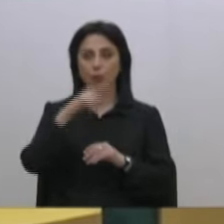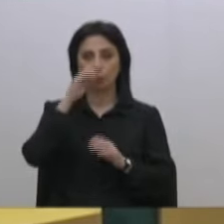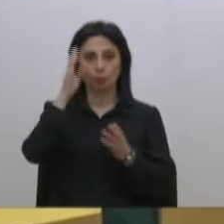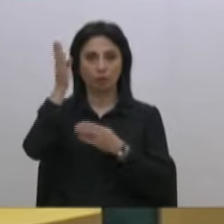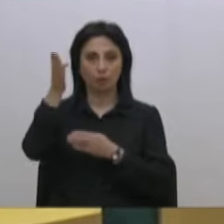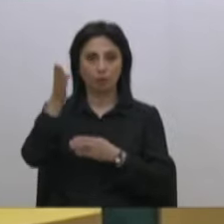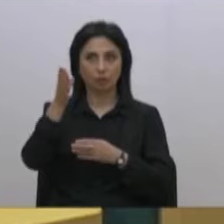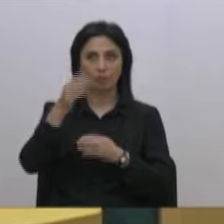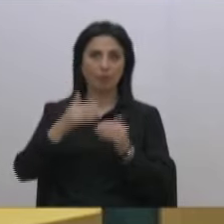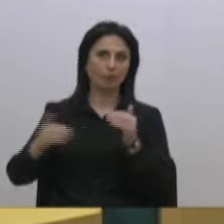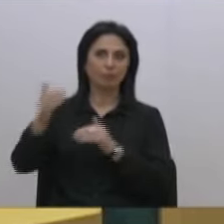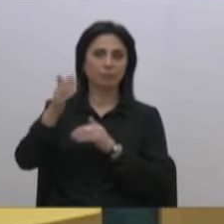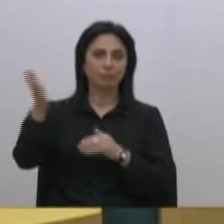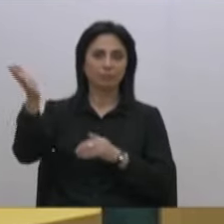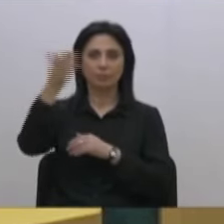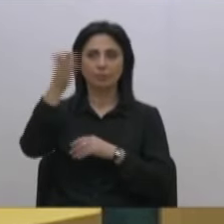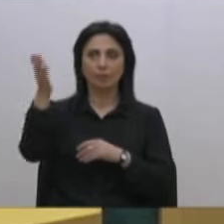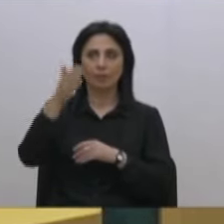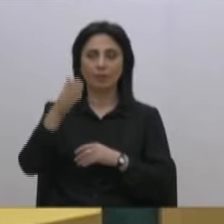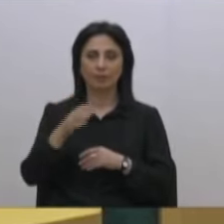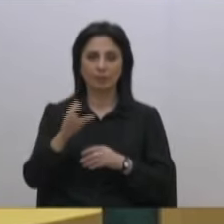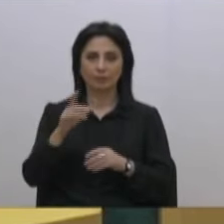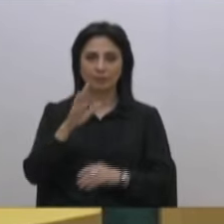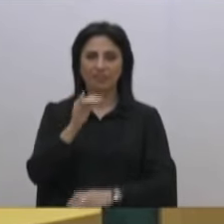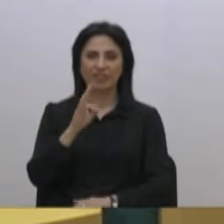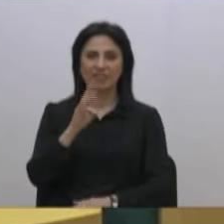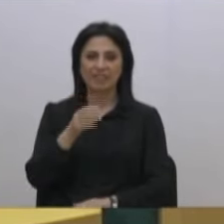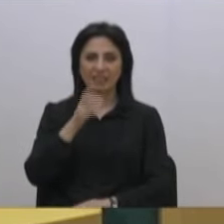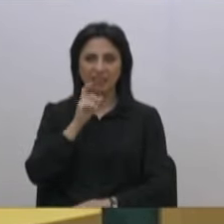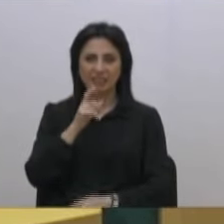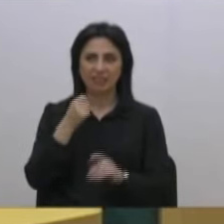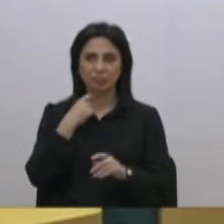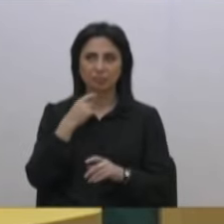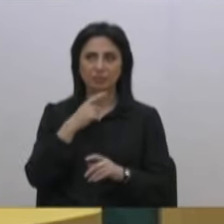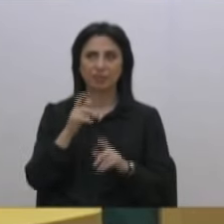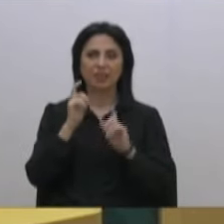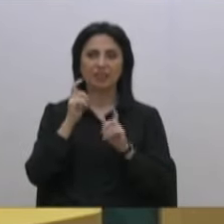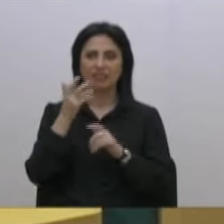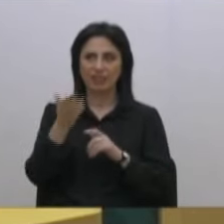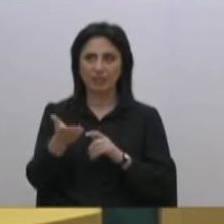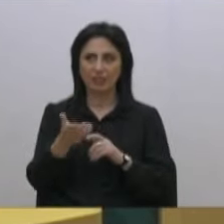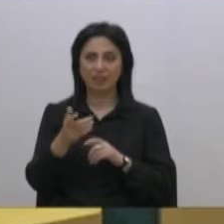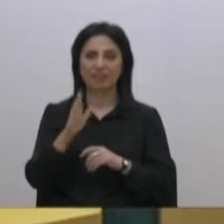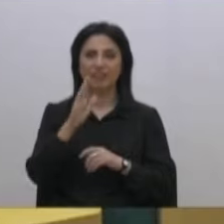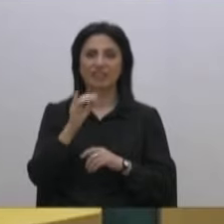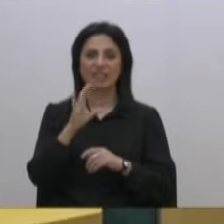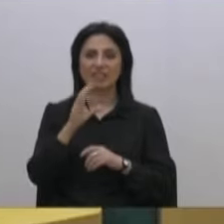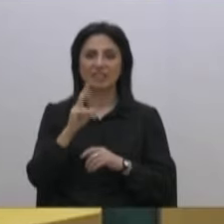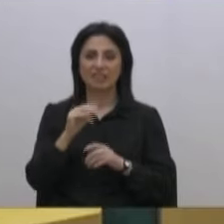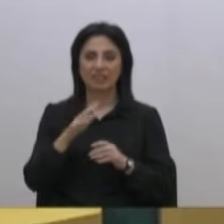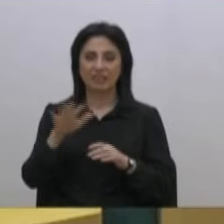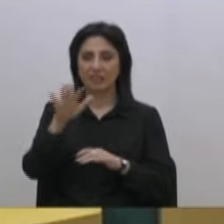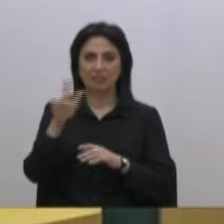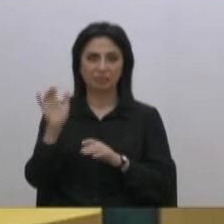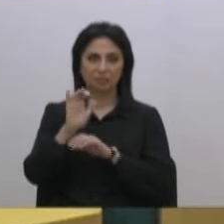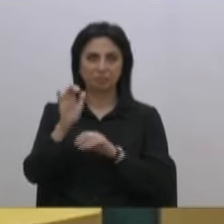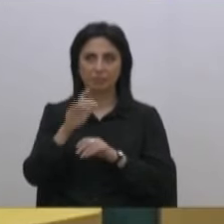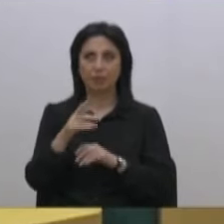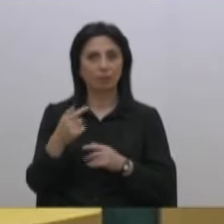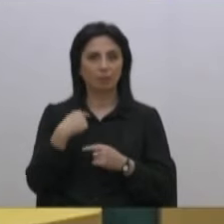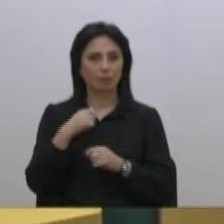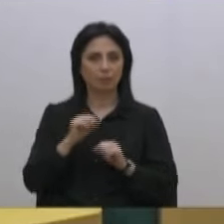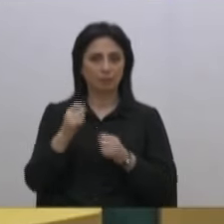რუსეთში, გადაასწრეს, რა ვიცი, ვისკის და ყველაფრის ექსპორტით, ტვირთებზე წეღან ვილაპარაკე ვისკის წარმოებელ ქვეყნებს და ჩვენ გვეუბნებიან, რომ